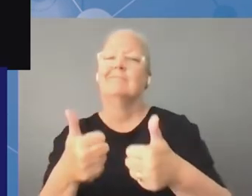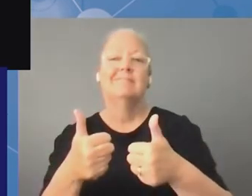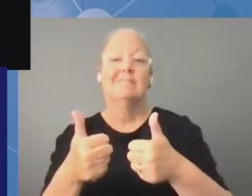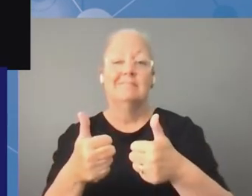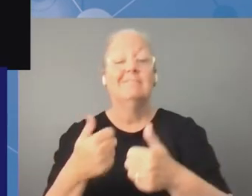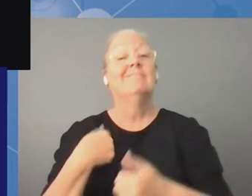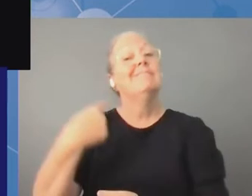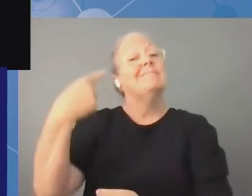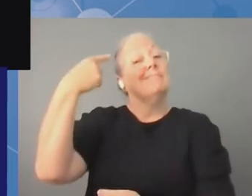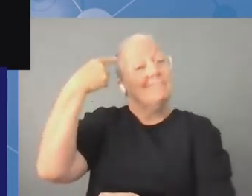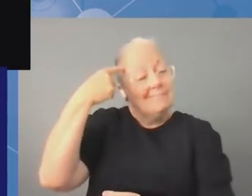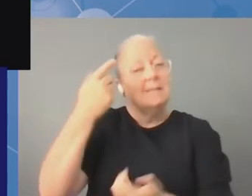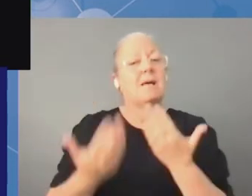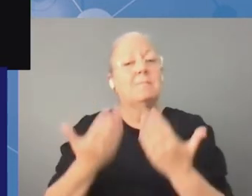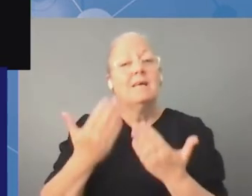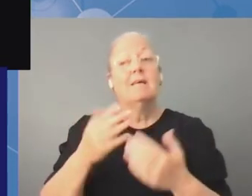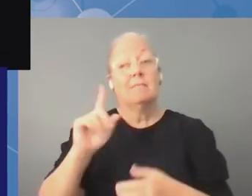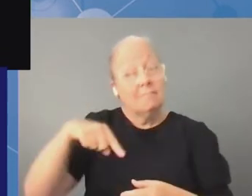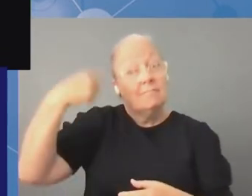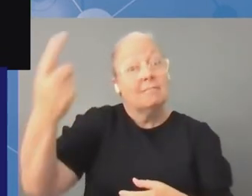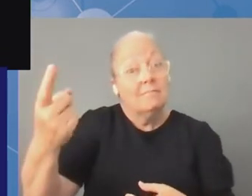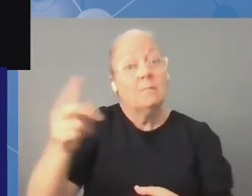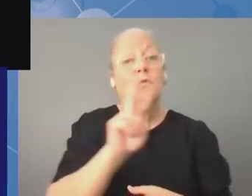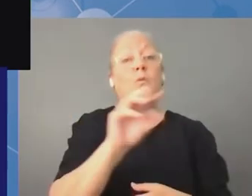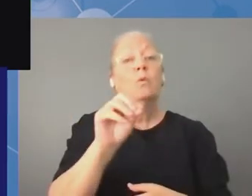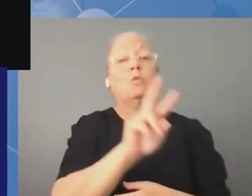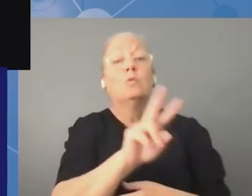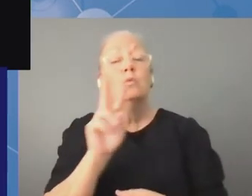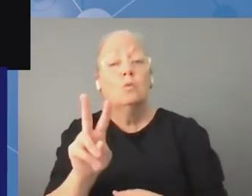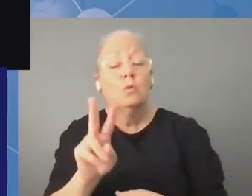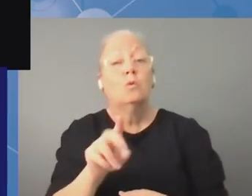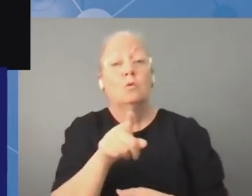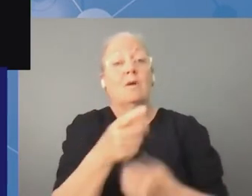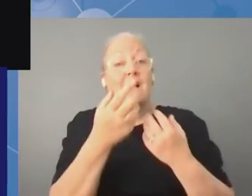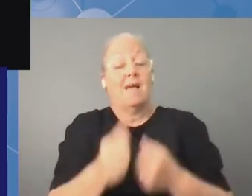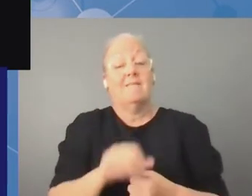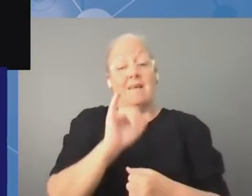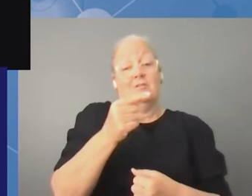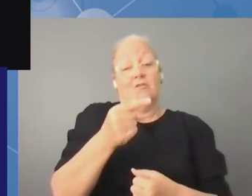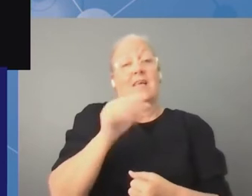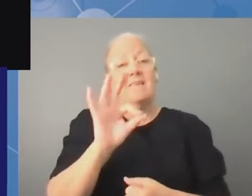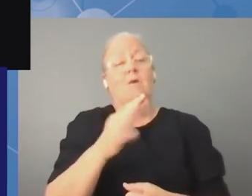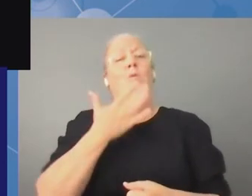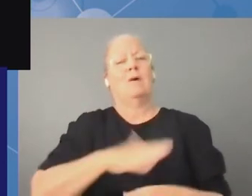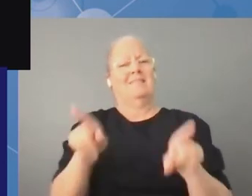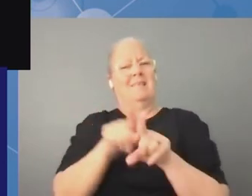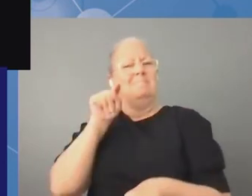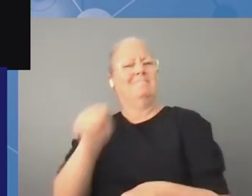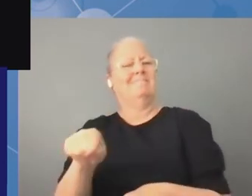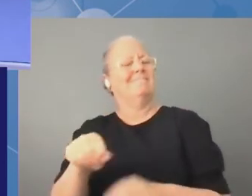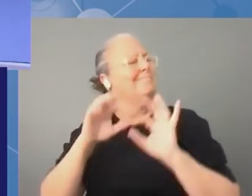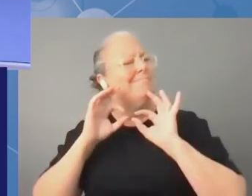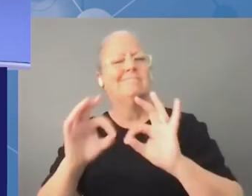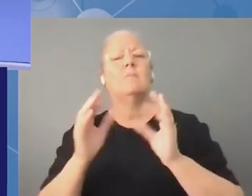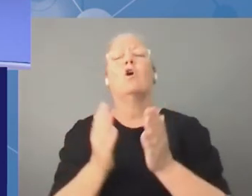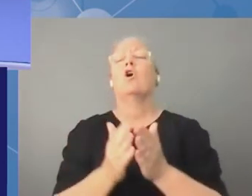وتبين أكثر إفادة وكان بناء بالنسبة لنا. فنقترح أن في